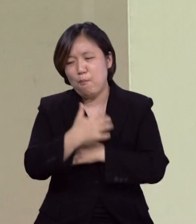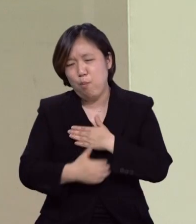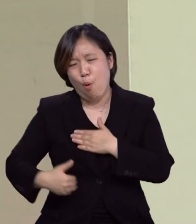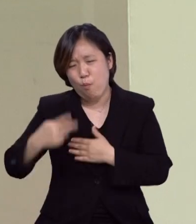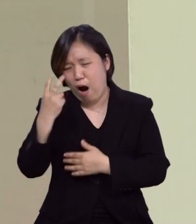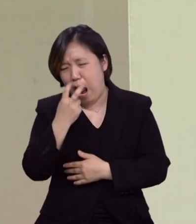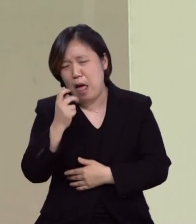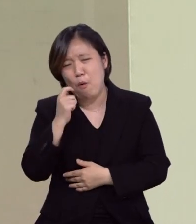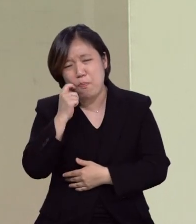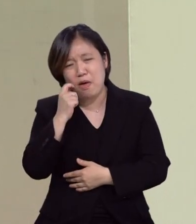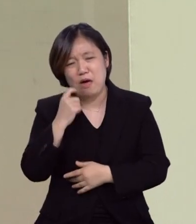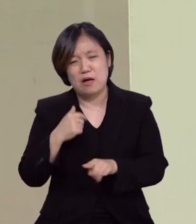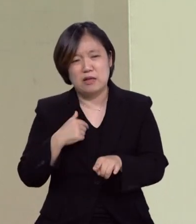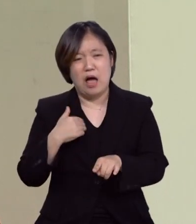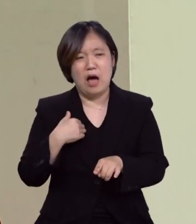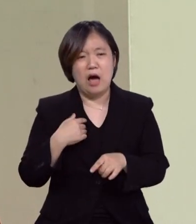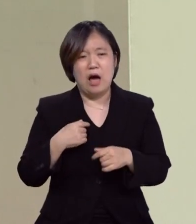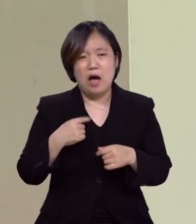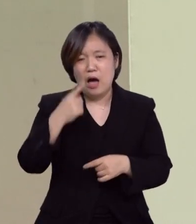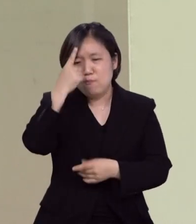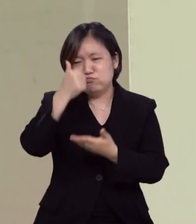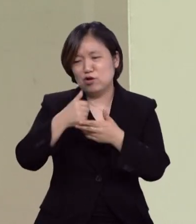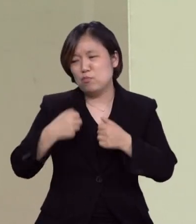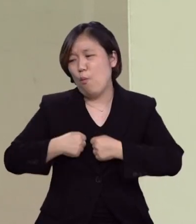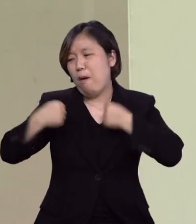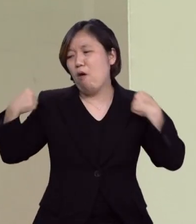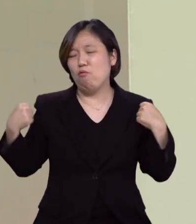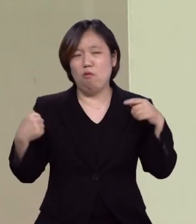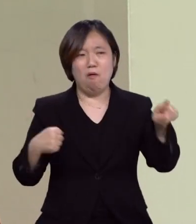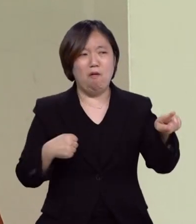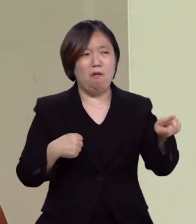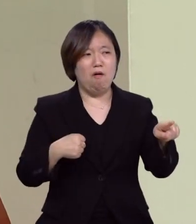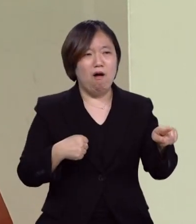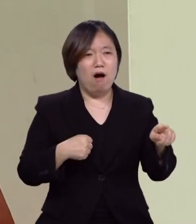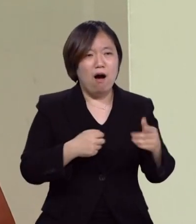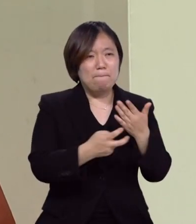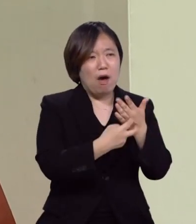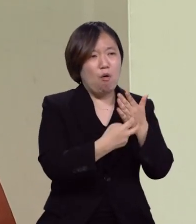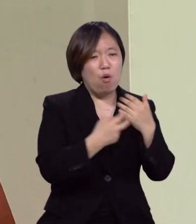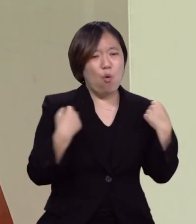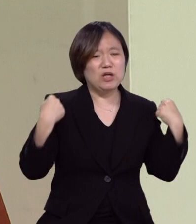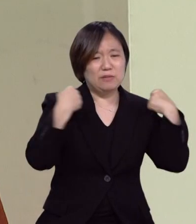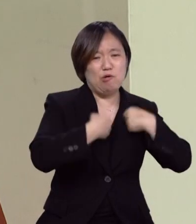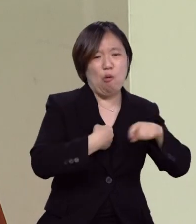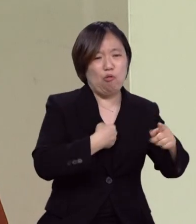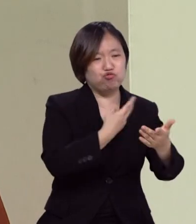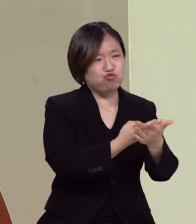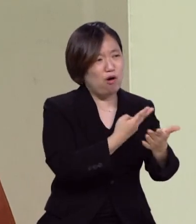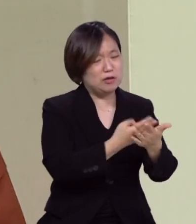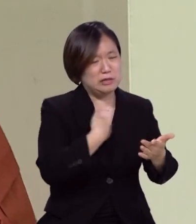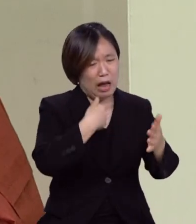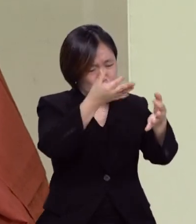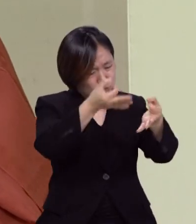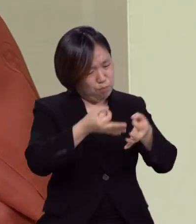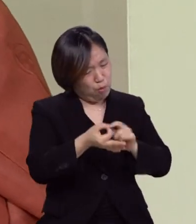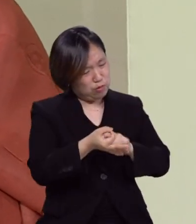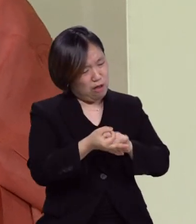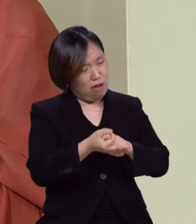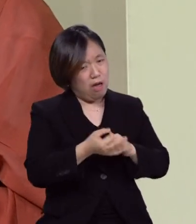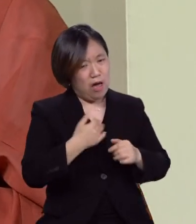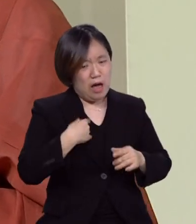승복을 벗고 환자복을 입고요 병실에 이렇게 누워있는 자신의 모습을 봤더니 너무나